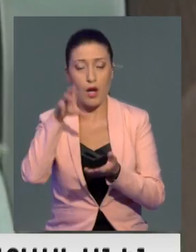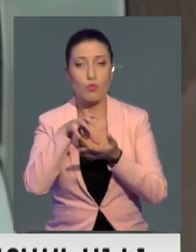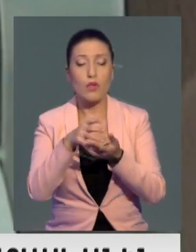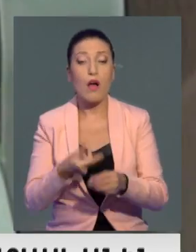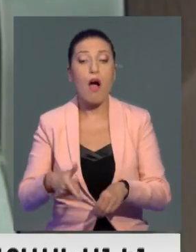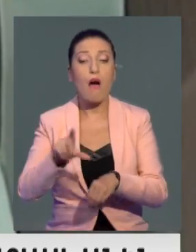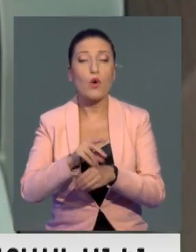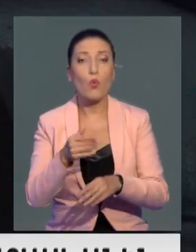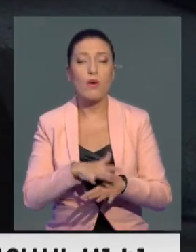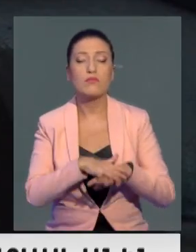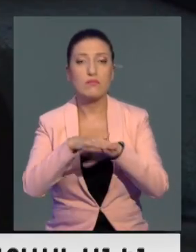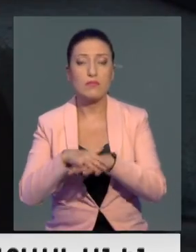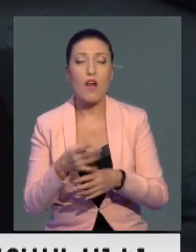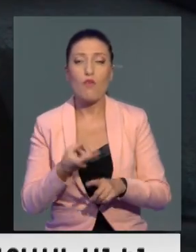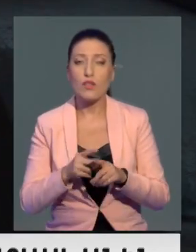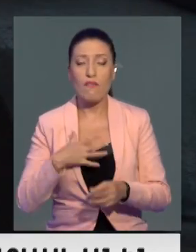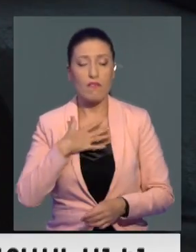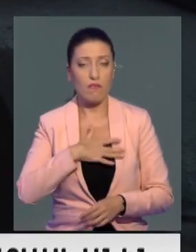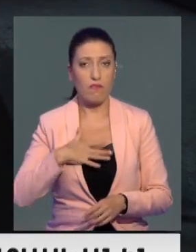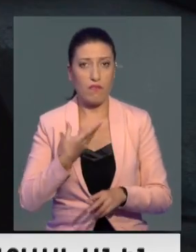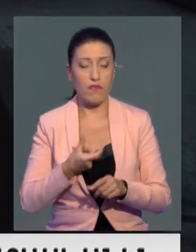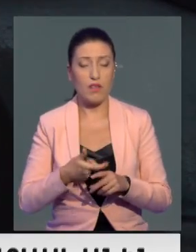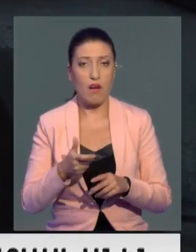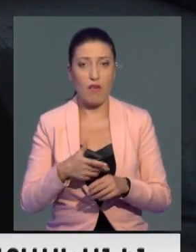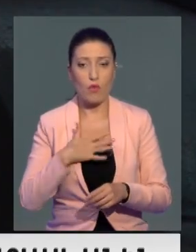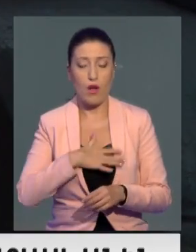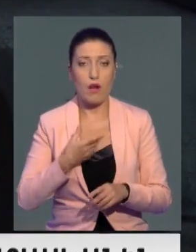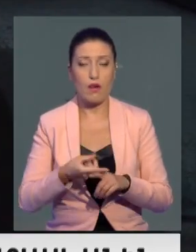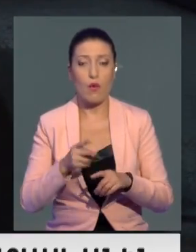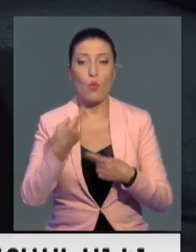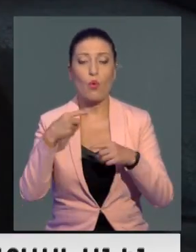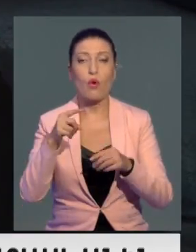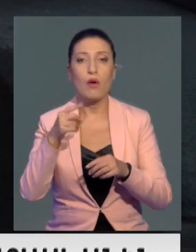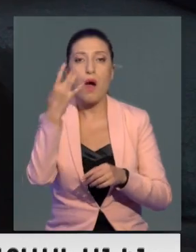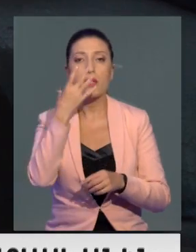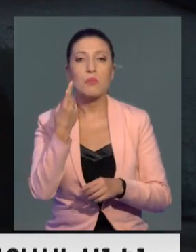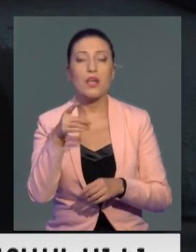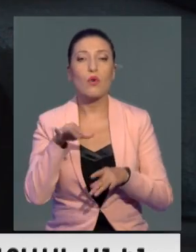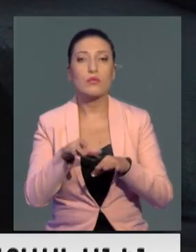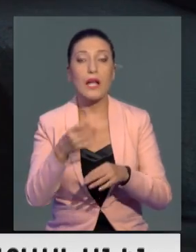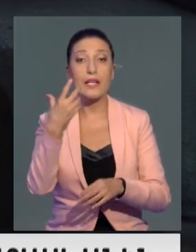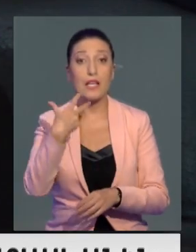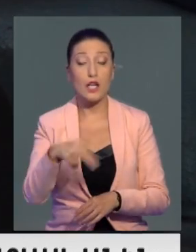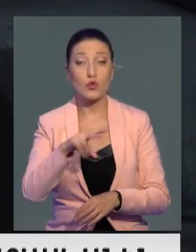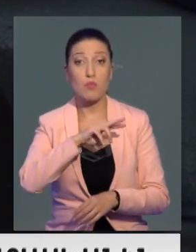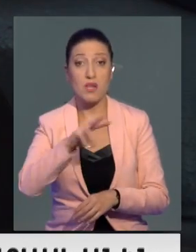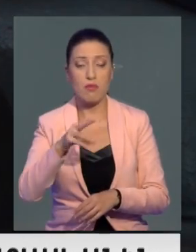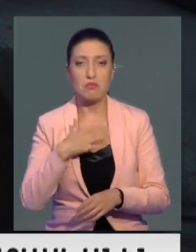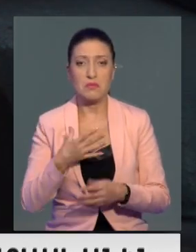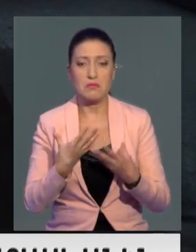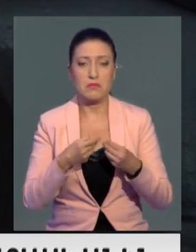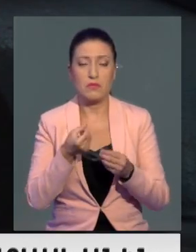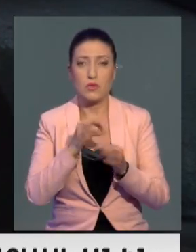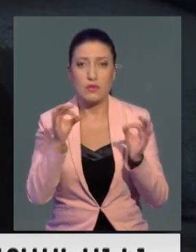որ վիրավորական է, որ ցուցարարների ընտանիքներին տրամադրում են 30 միլիոն, իսկ իրենց անուշադրության են մատնում։ Ցույցի համար հայի ձեռքով